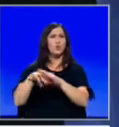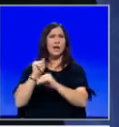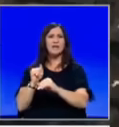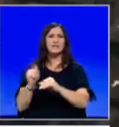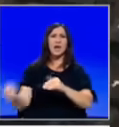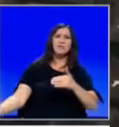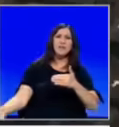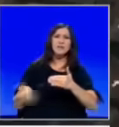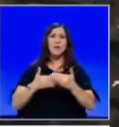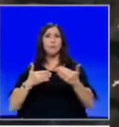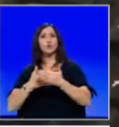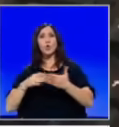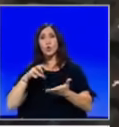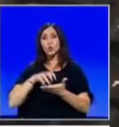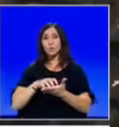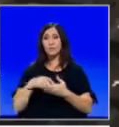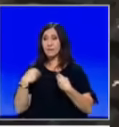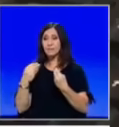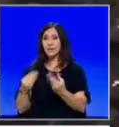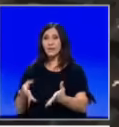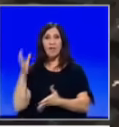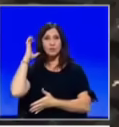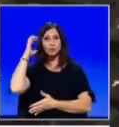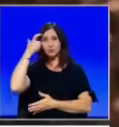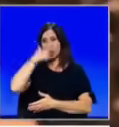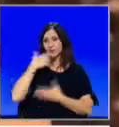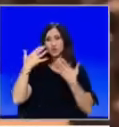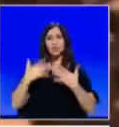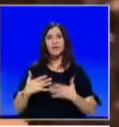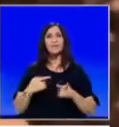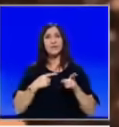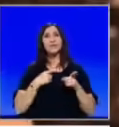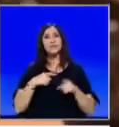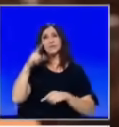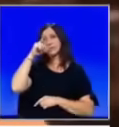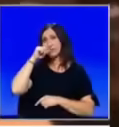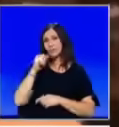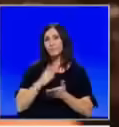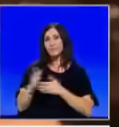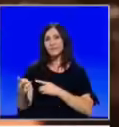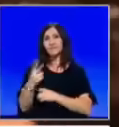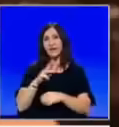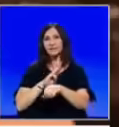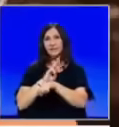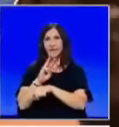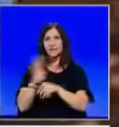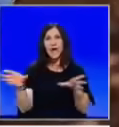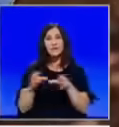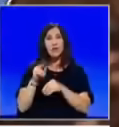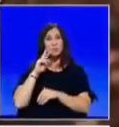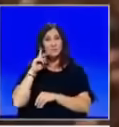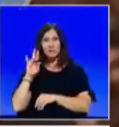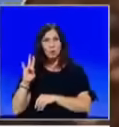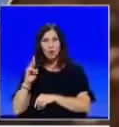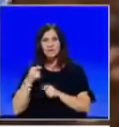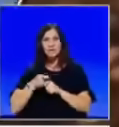закрие опозиционни групи и да предаде на службите личните данни на критиците на Путин. През 2013 заедно с брат му